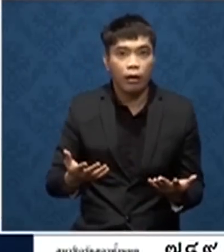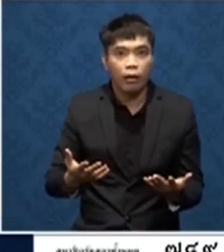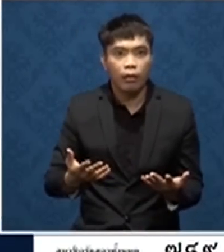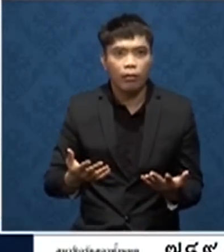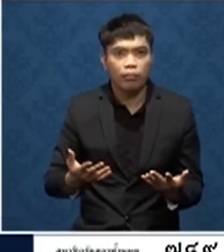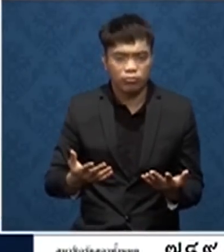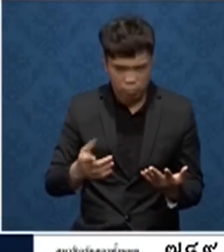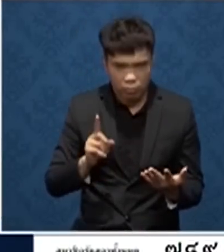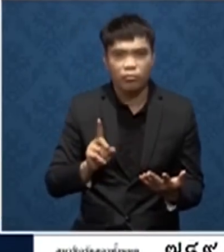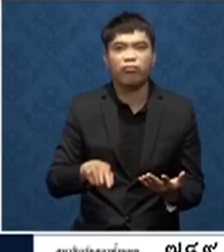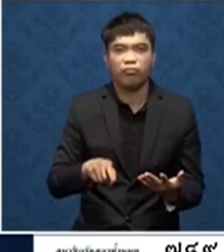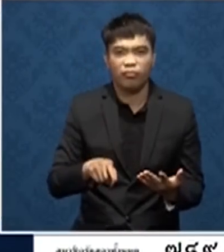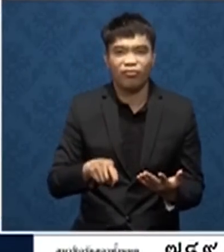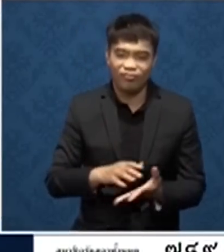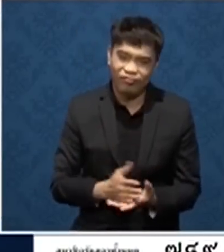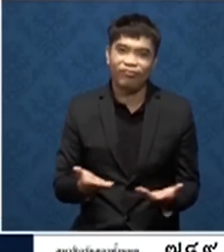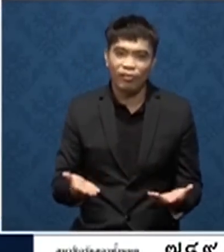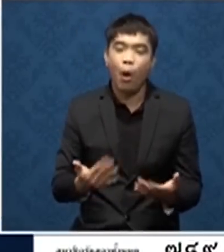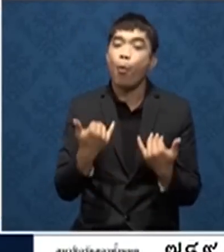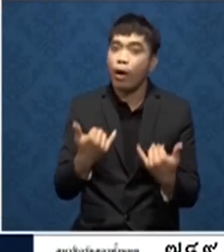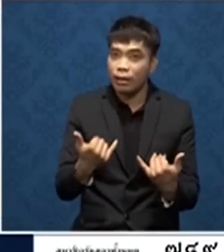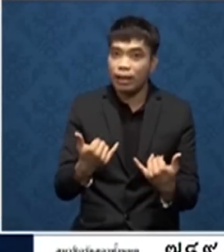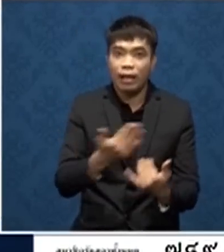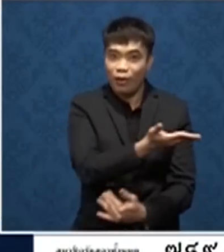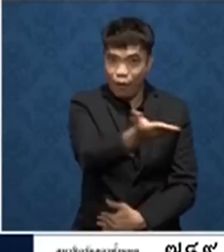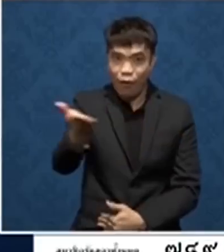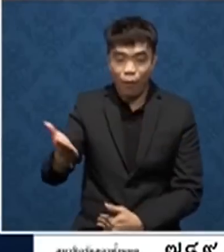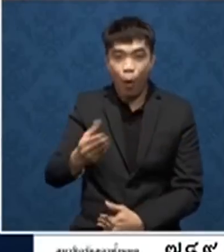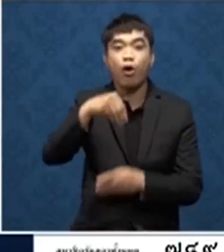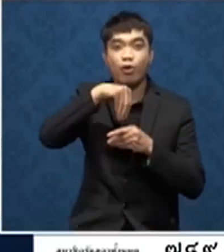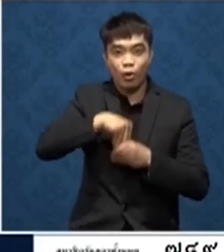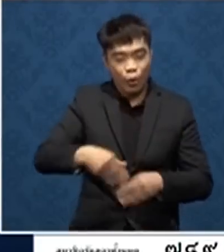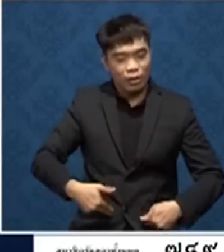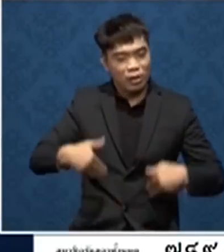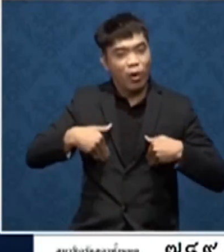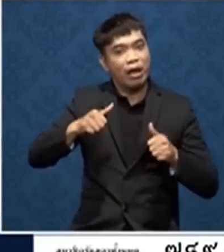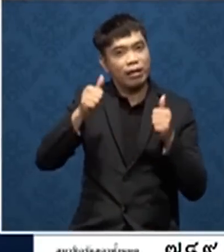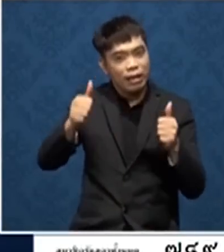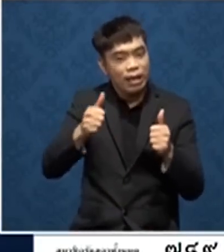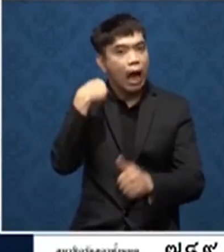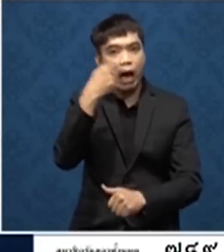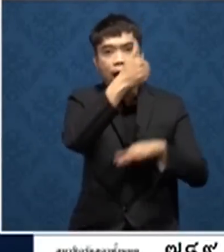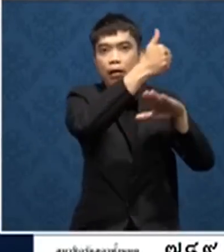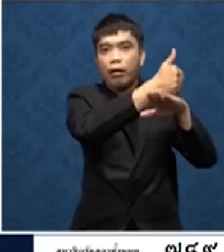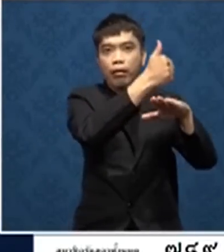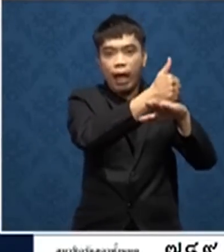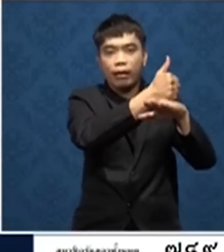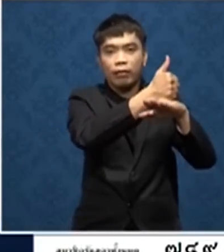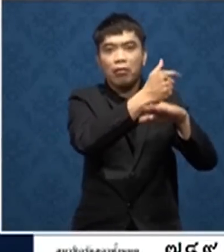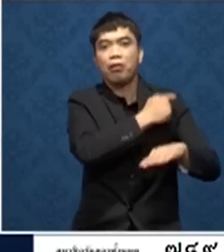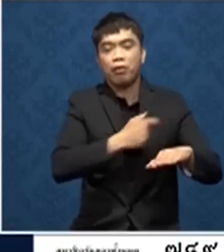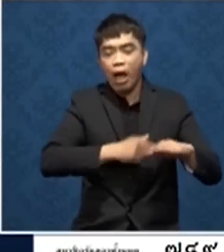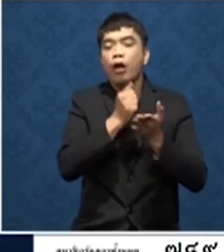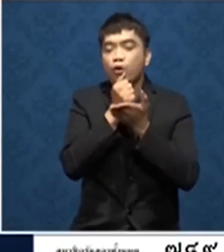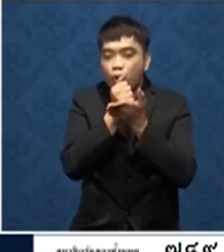มันต้องเป็นอย่างนั้นอยู่แล้ววันนี้เราอยู่ได้ด้วยสถาบันพระมหากษัตริย์ปกปักรักษาเรามามันเป็นยังไง